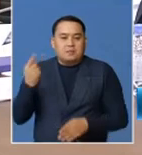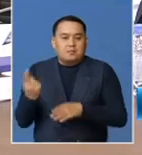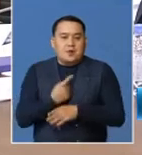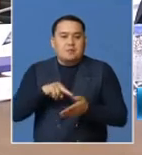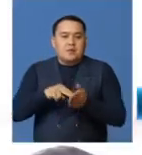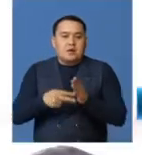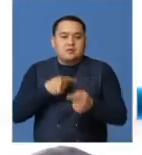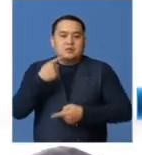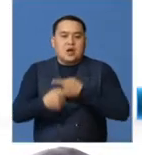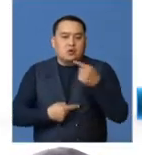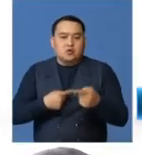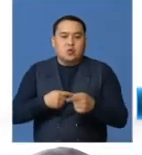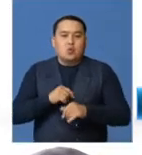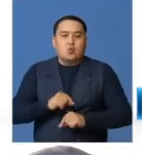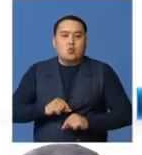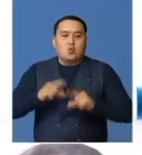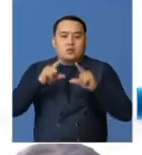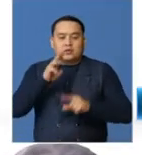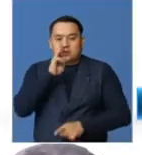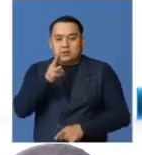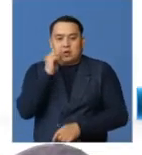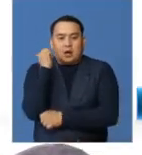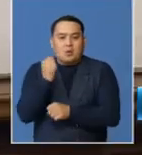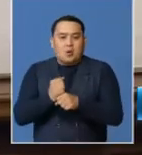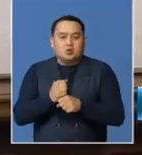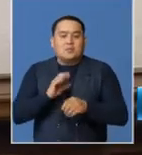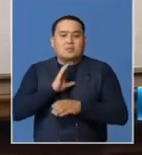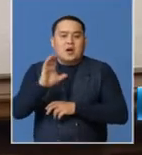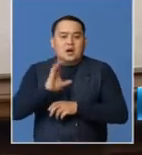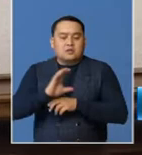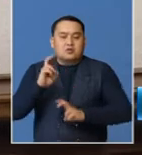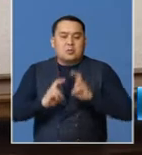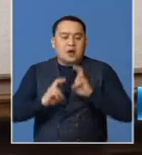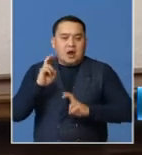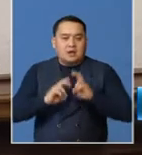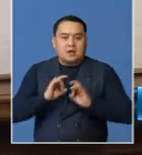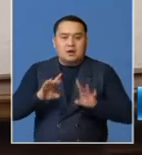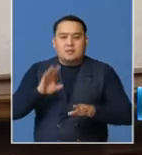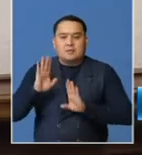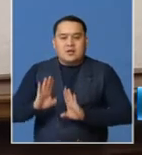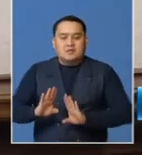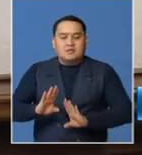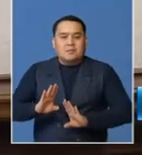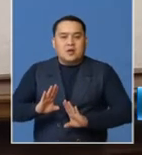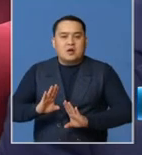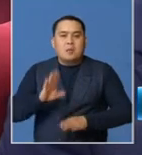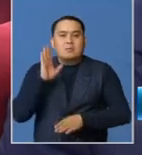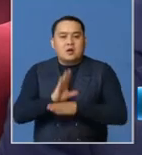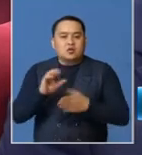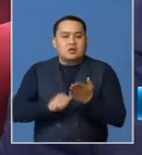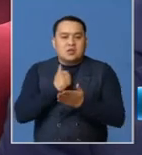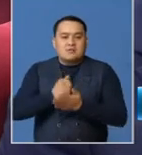планов на год грядущий и повышение заработных плат работников производственных предприятий отметил первый зам, поскольку поручение